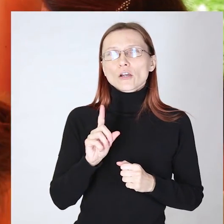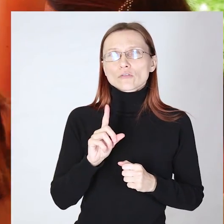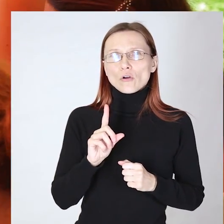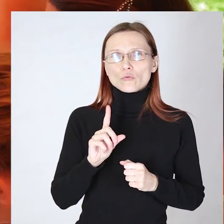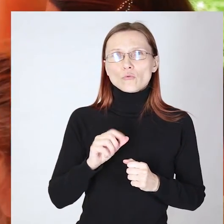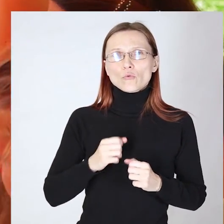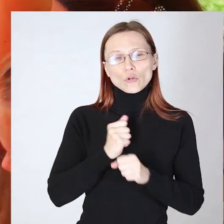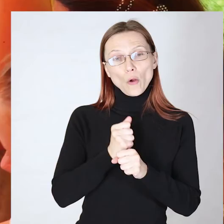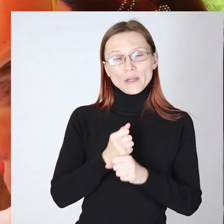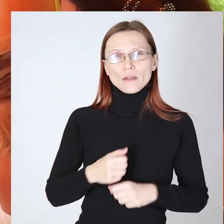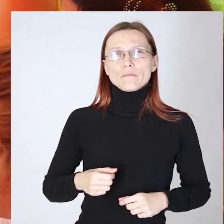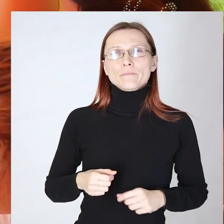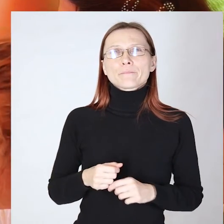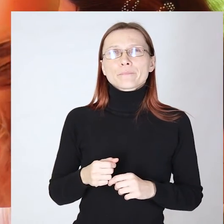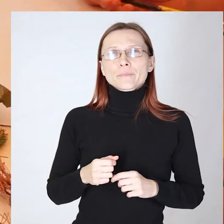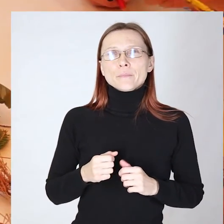ktorú robí.